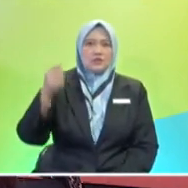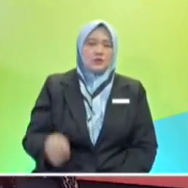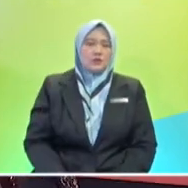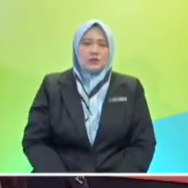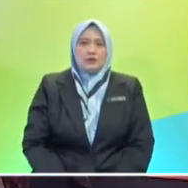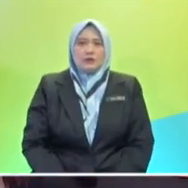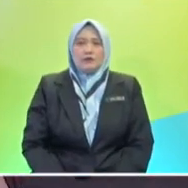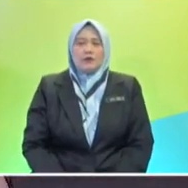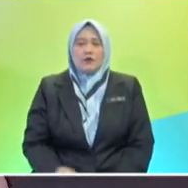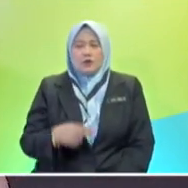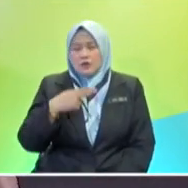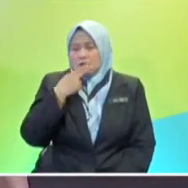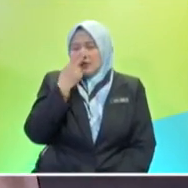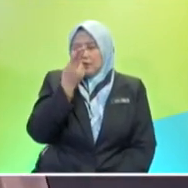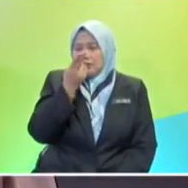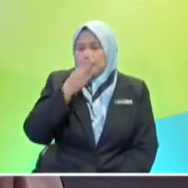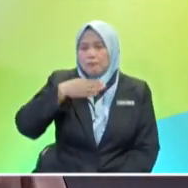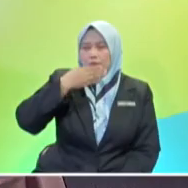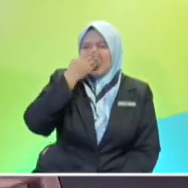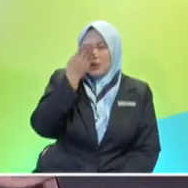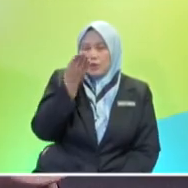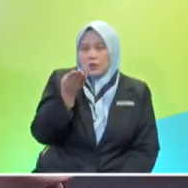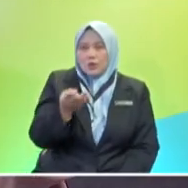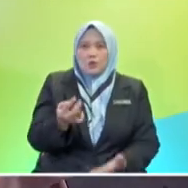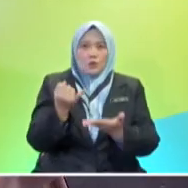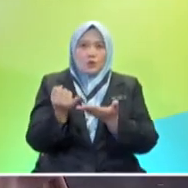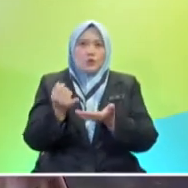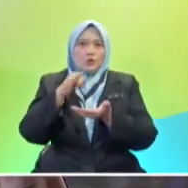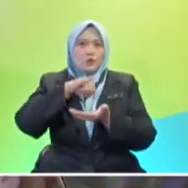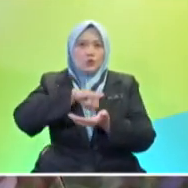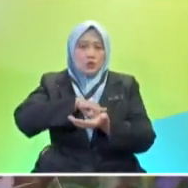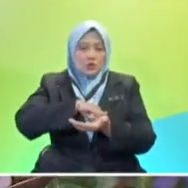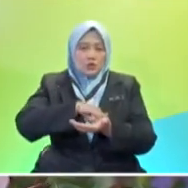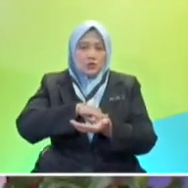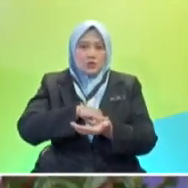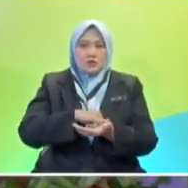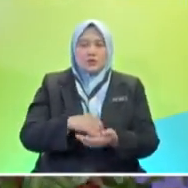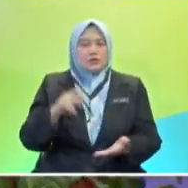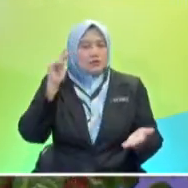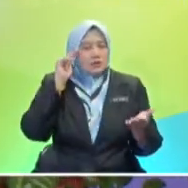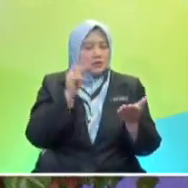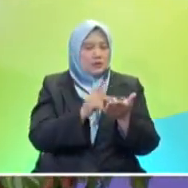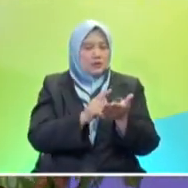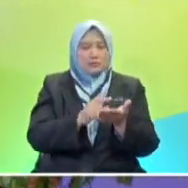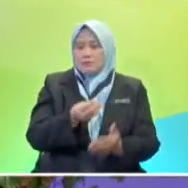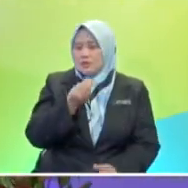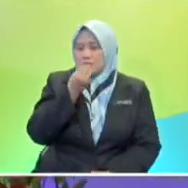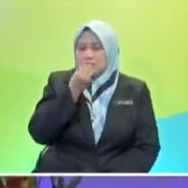harum berbau cuadah tersohor. Masakan ibu paling